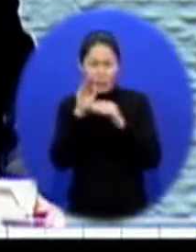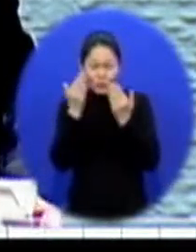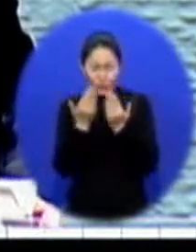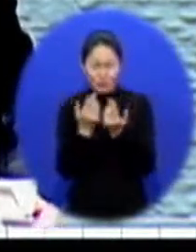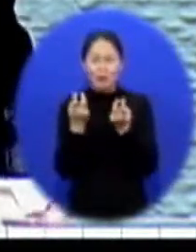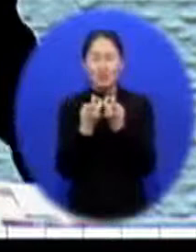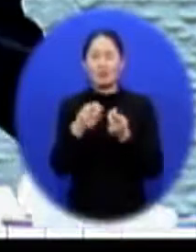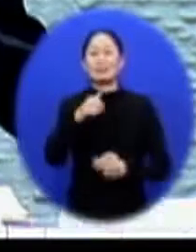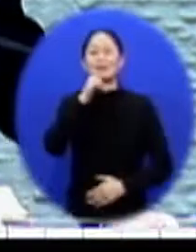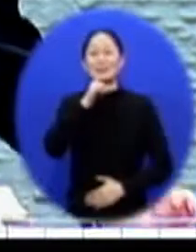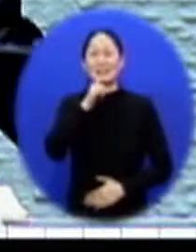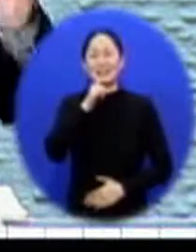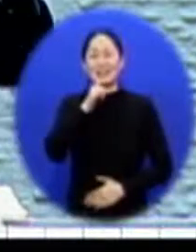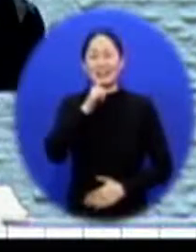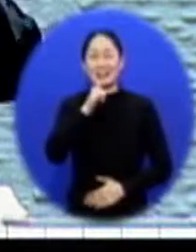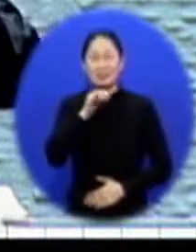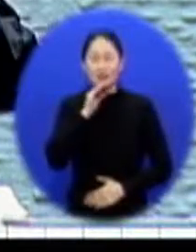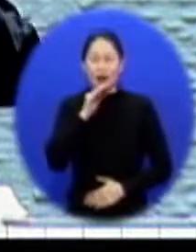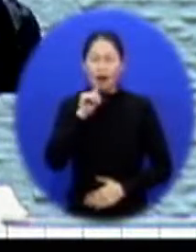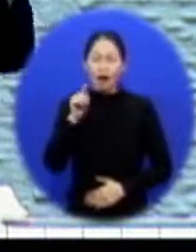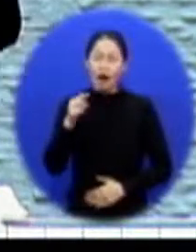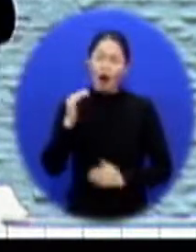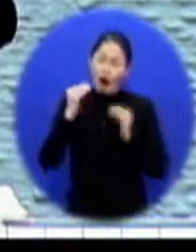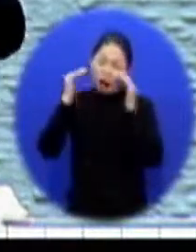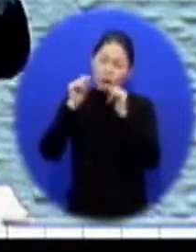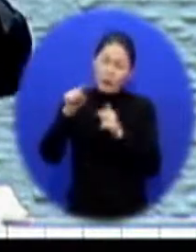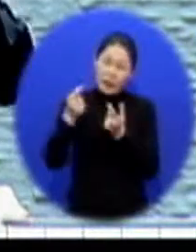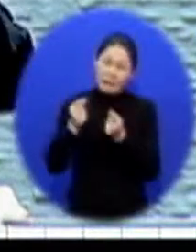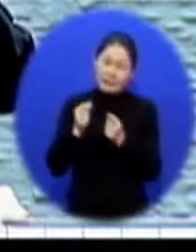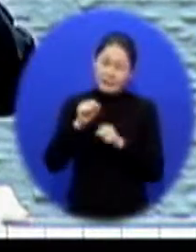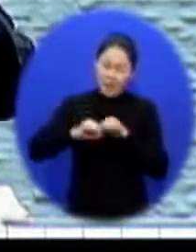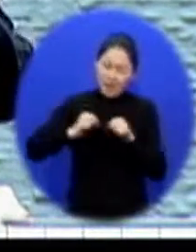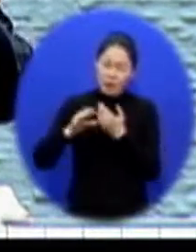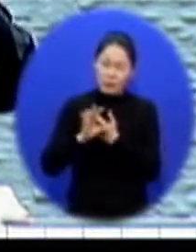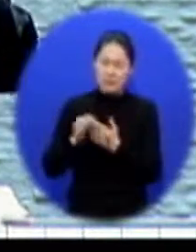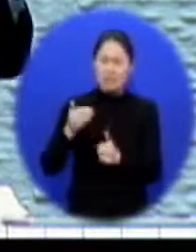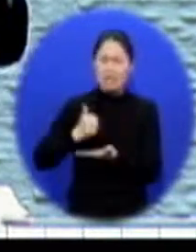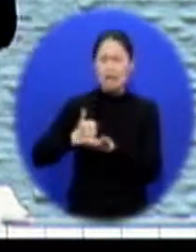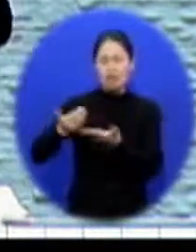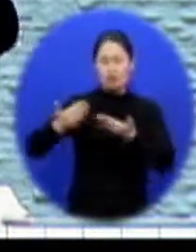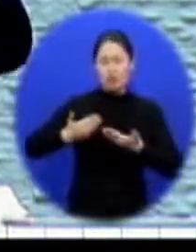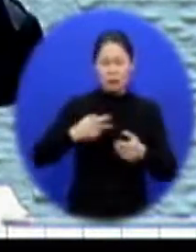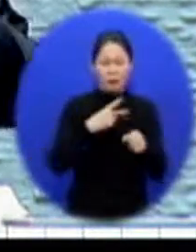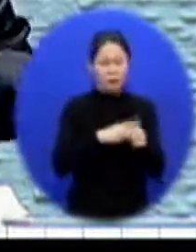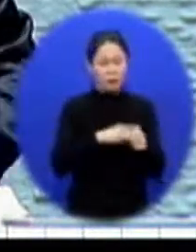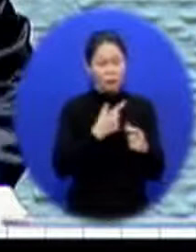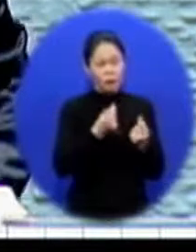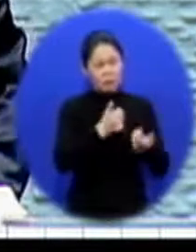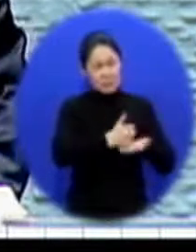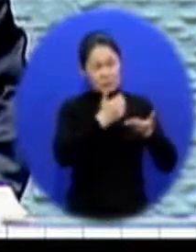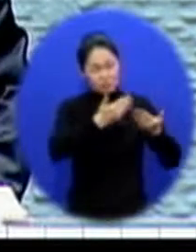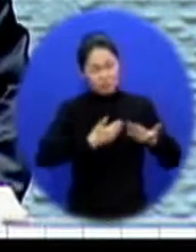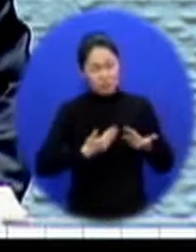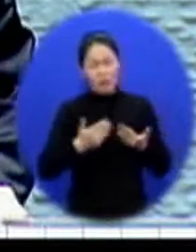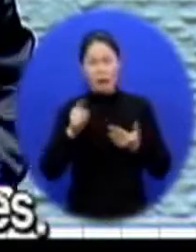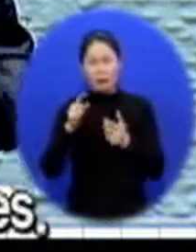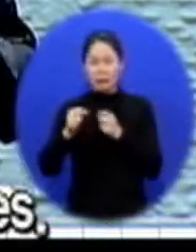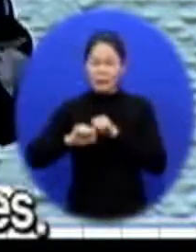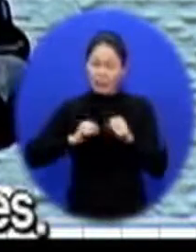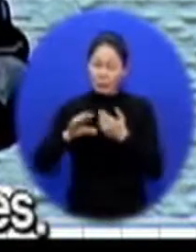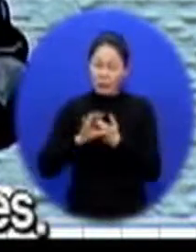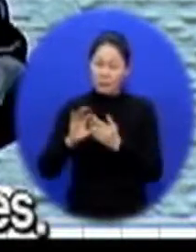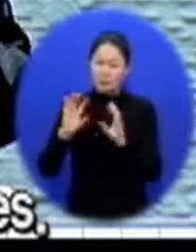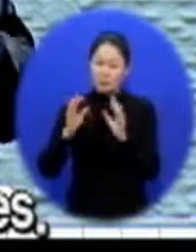라 어른들을 이르면 칭찬 하는구나 선생님은 이르면 칭찬 하는구나 이렇게 하면 사람들이 좋아하는구나 그래서